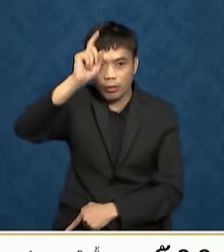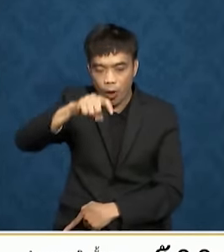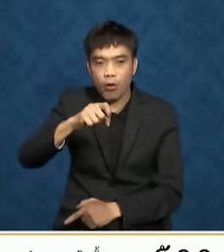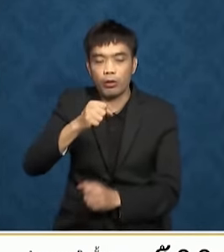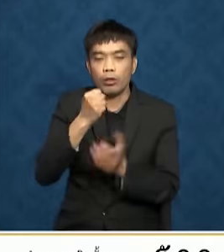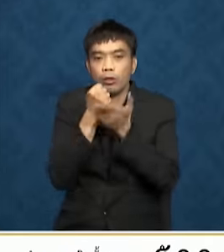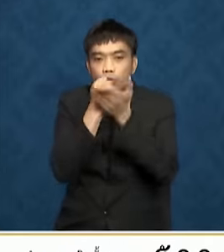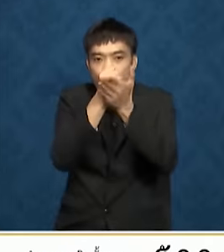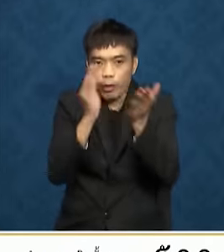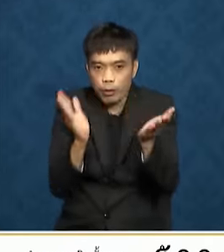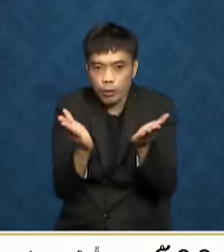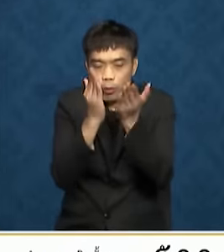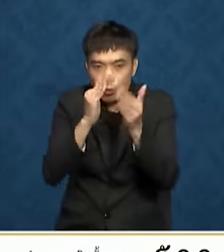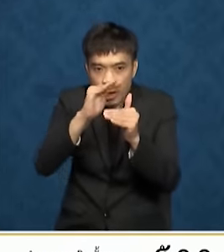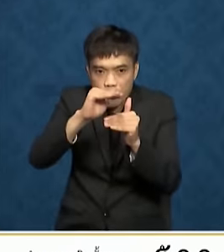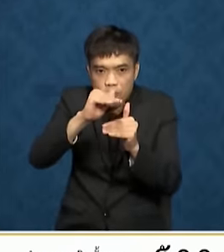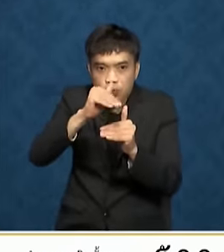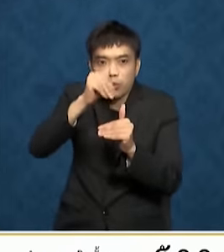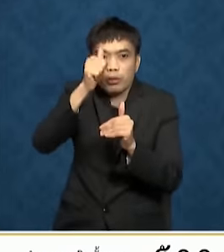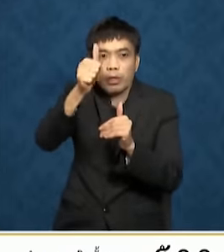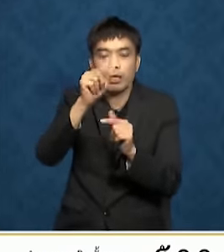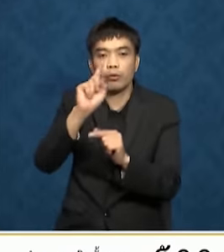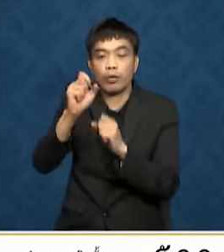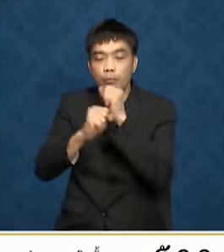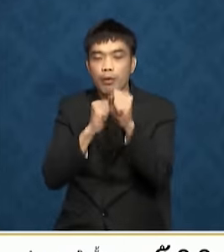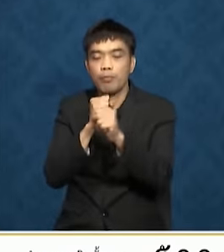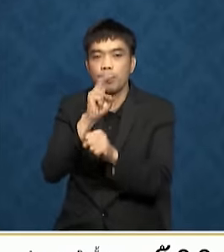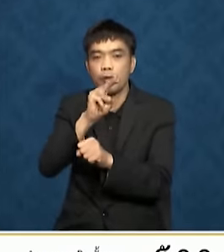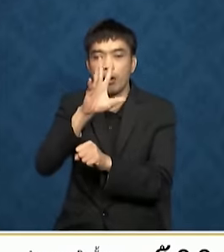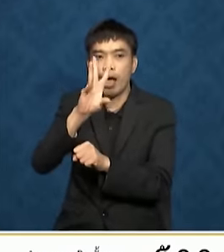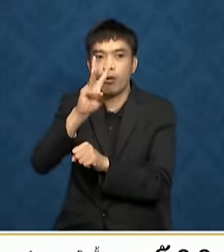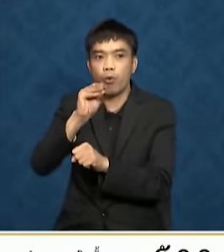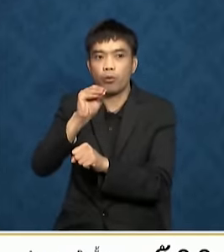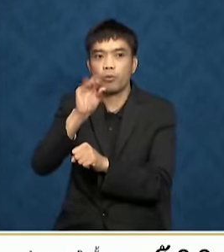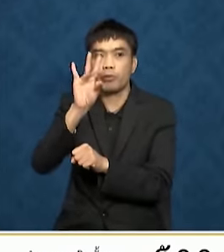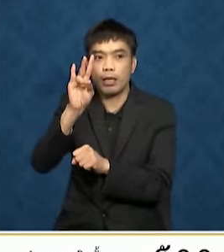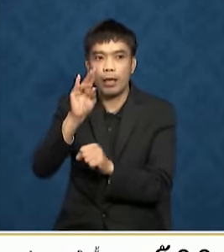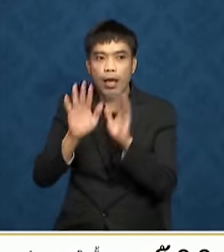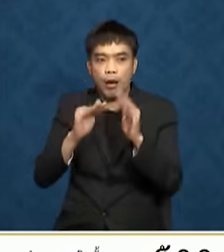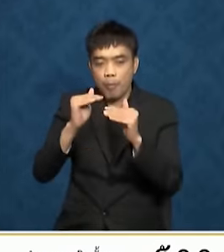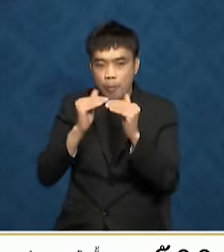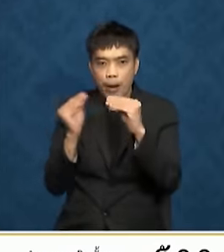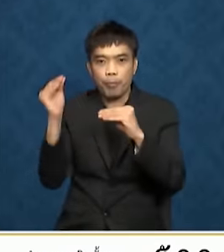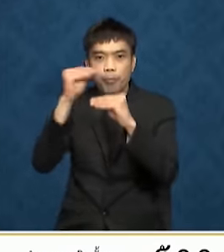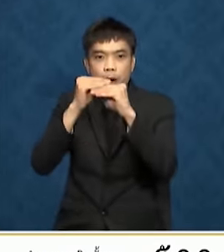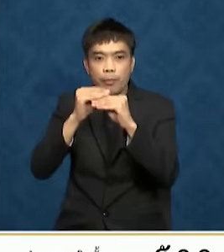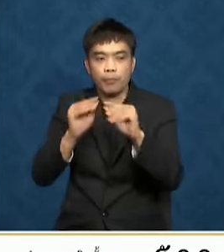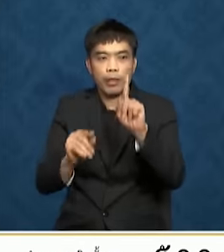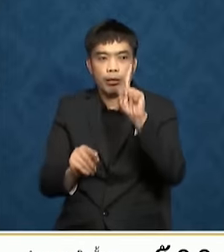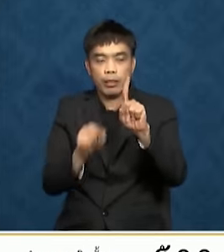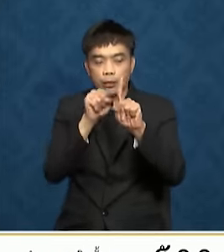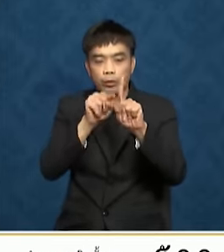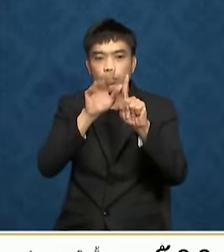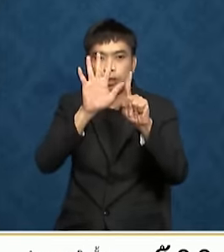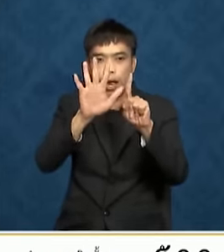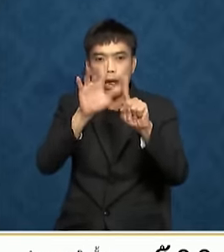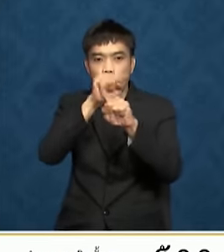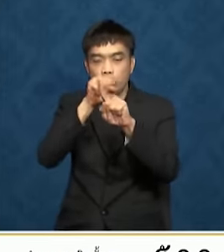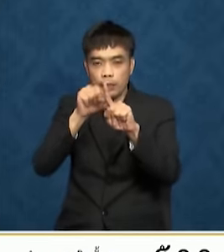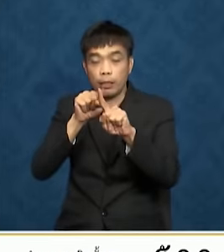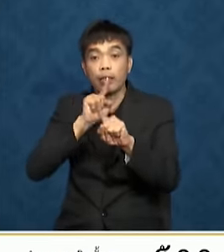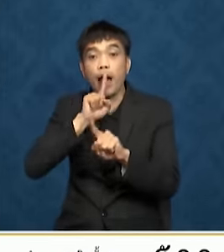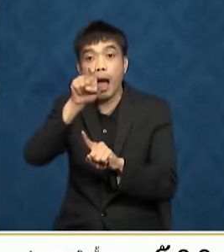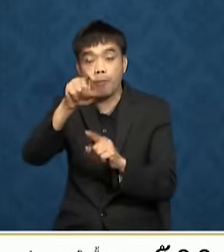เลขของไตรมาสที่ 1ปี 2567โตอยู่แค่ 1.5%มาให้ดูตกลงแล้วเราเกาถูกที่คันจริงหรือเปล่า